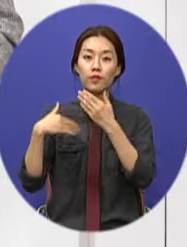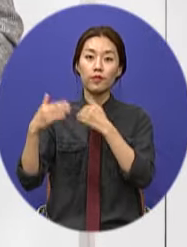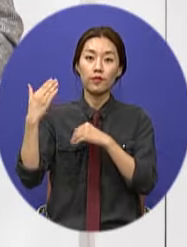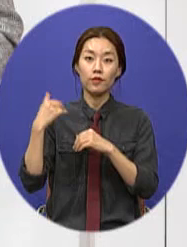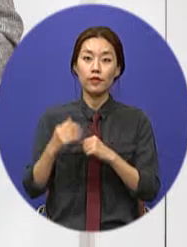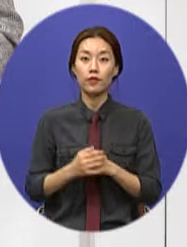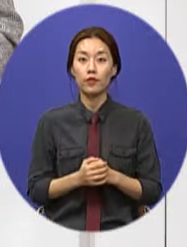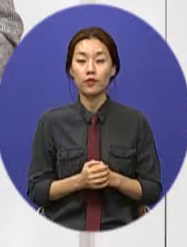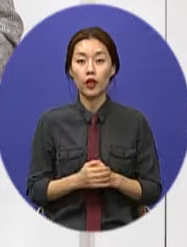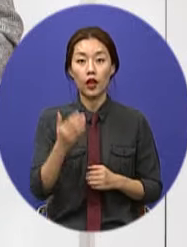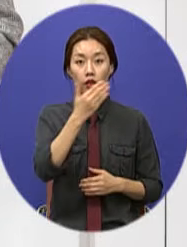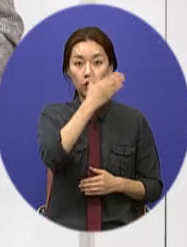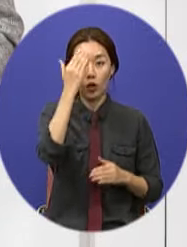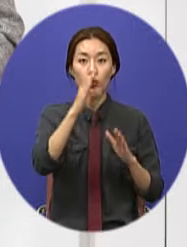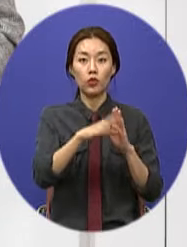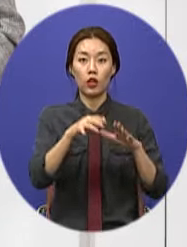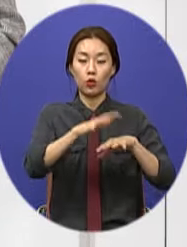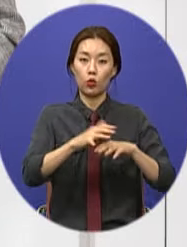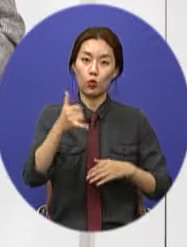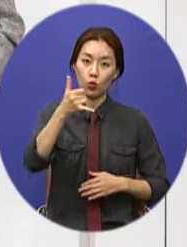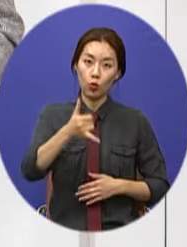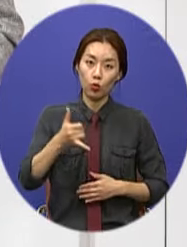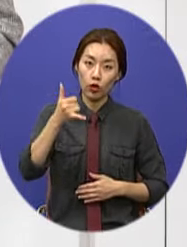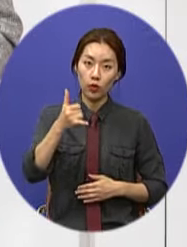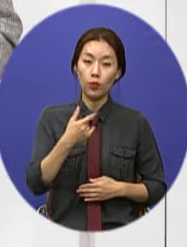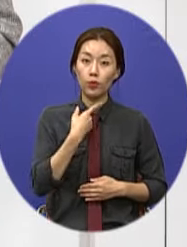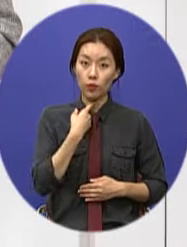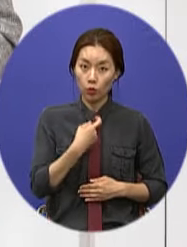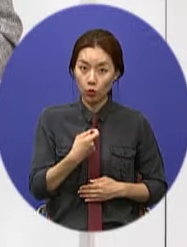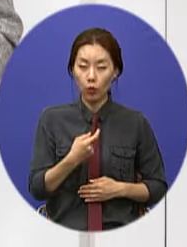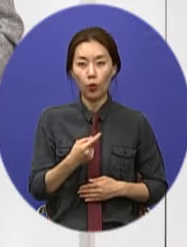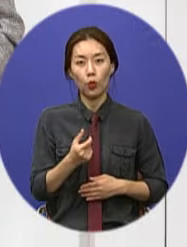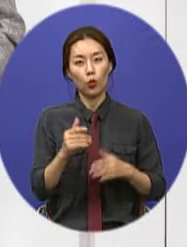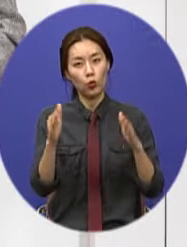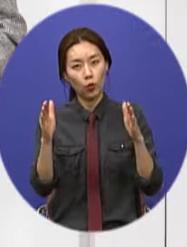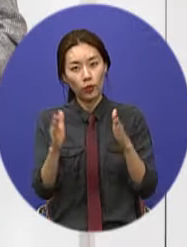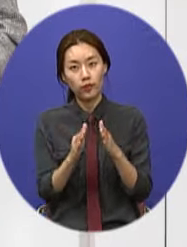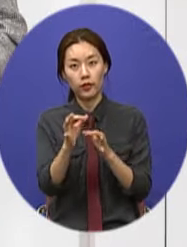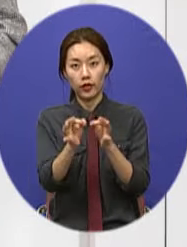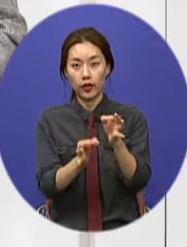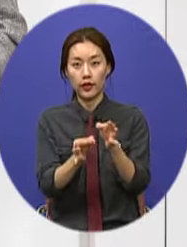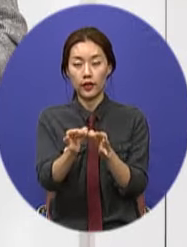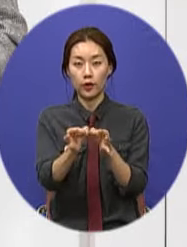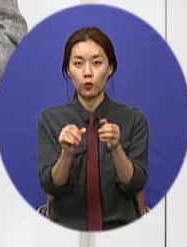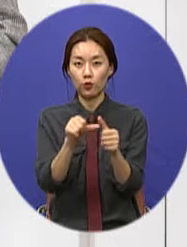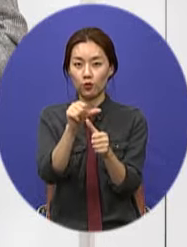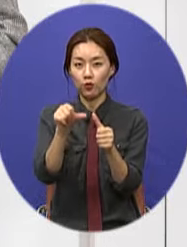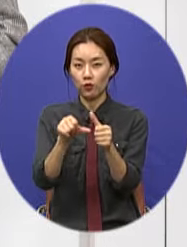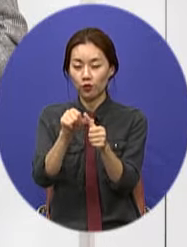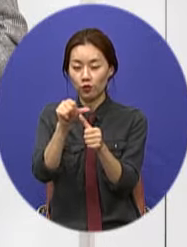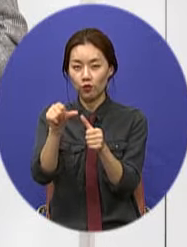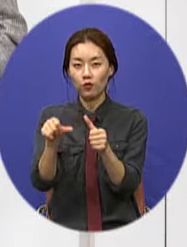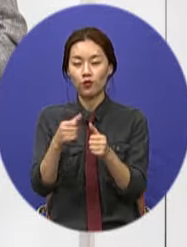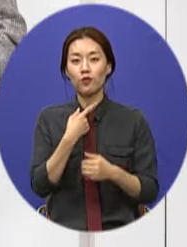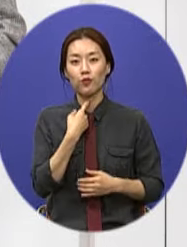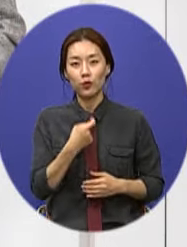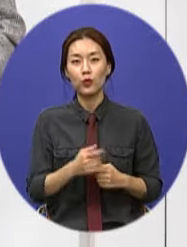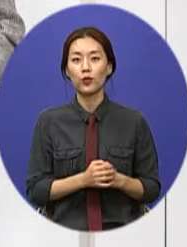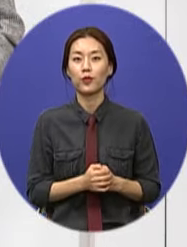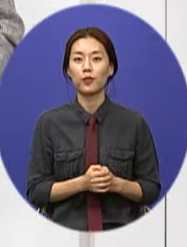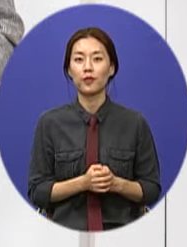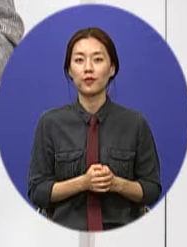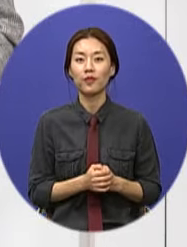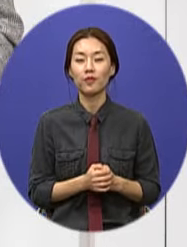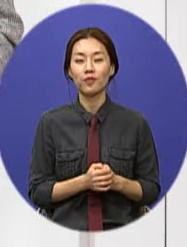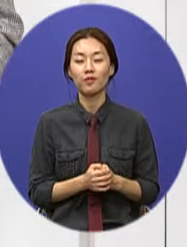앞에 젊을 때는 뭐 농사일도 좀 하고 예. 뭐 조그마한 뭐 가게를 가지고 장사도 좀 하고 막